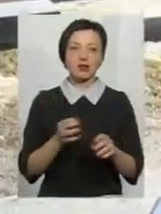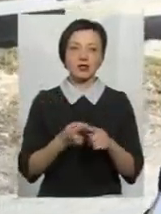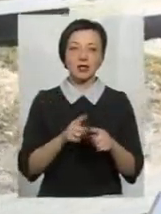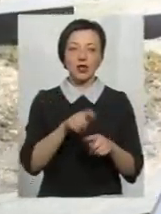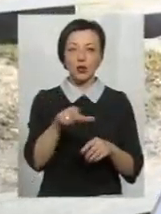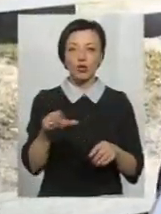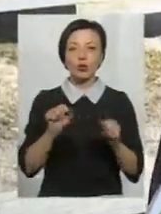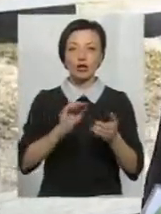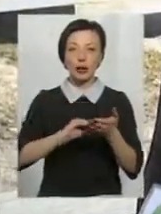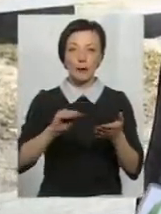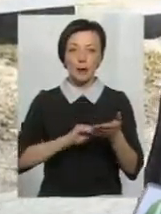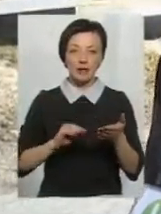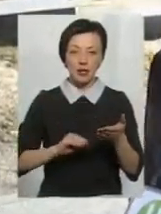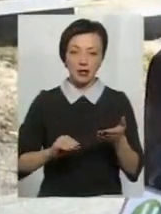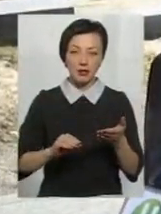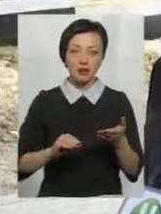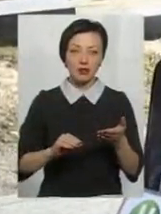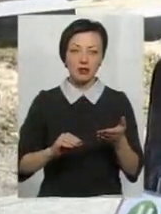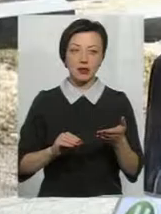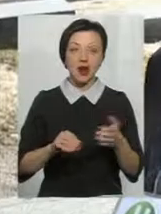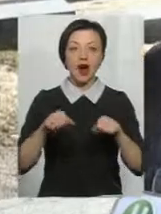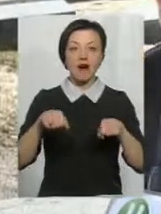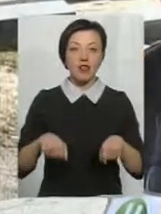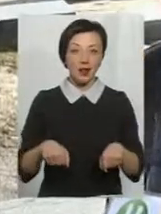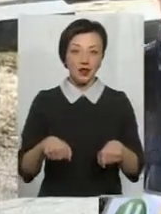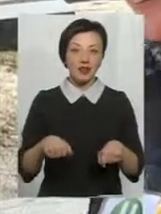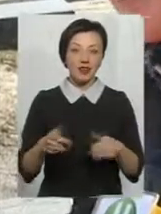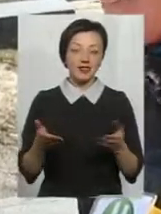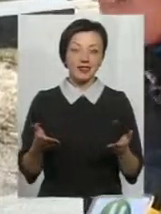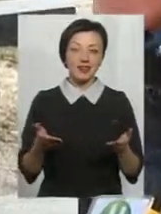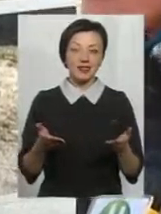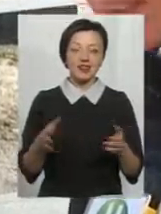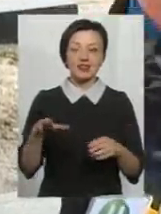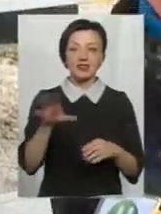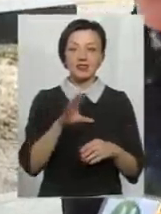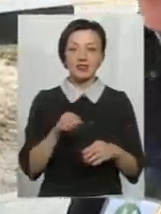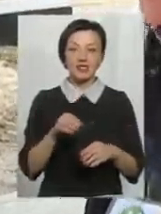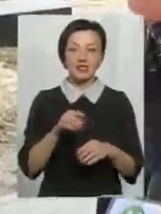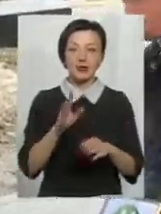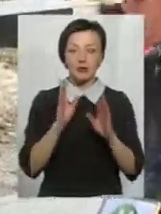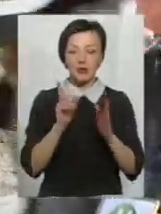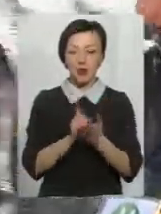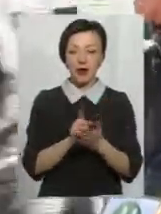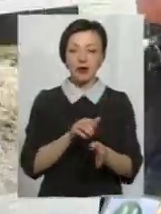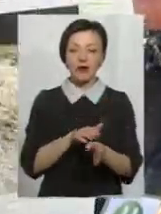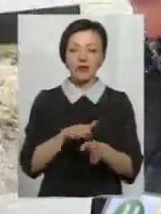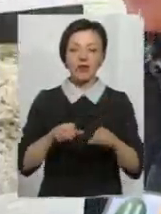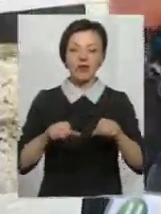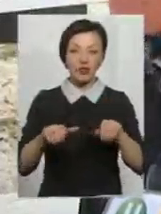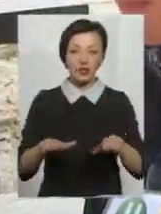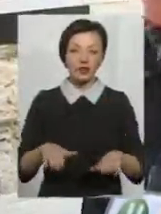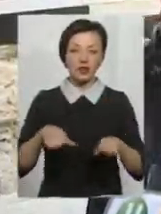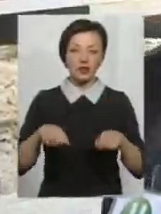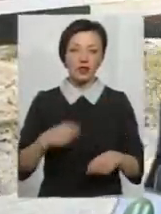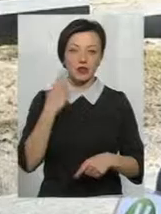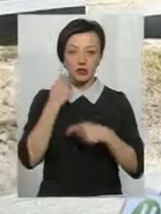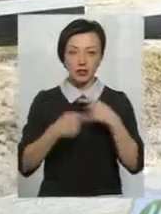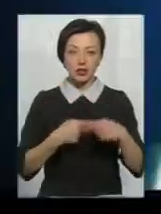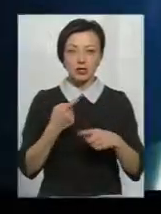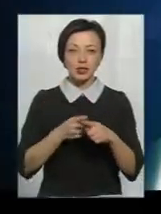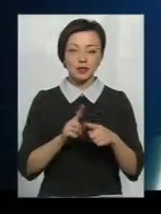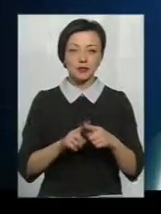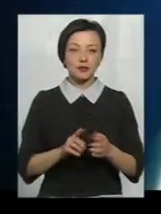люди можуть тільки написати. То, що... А влада? А влада? А все за владою. Хочеться, щоб вирішувало. Не весь час це буває,